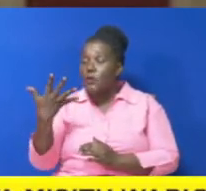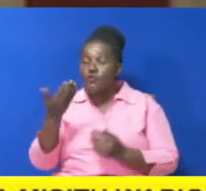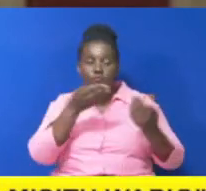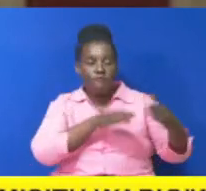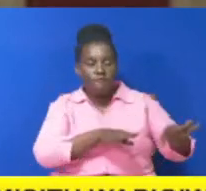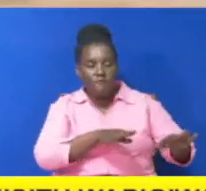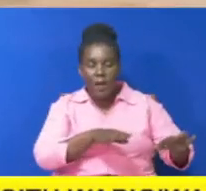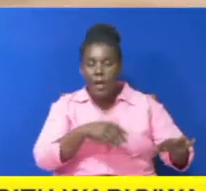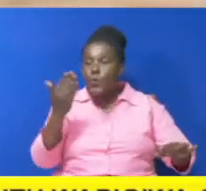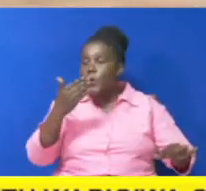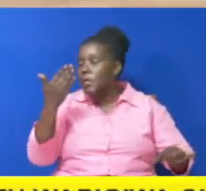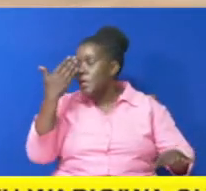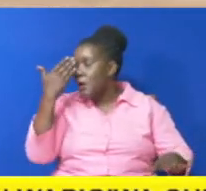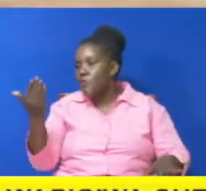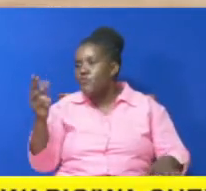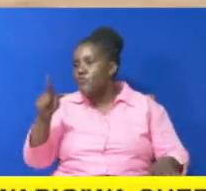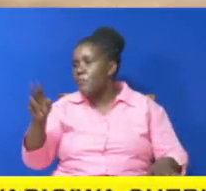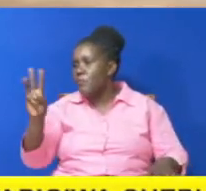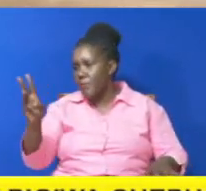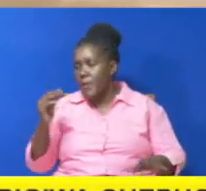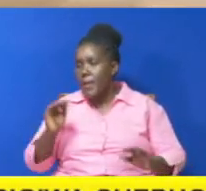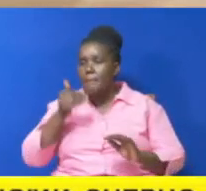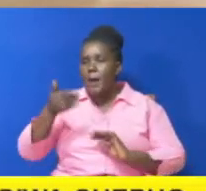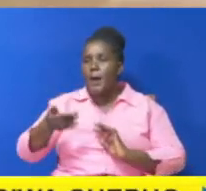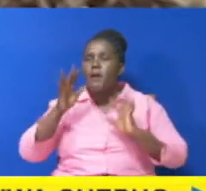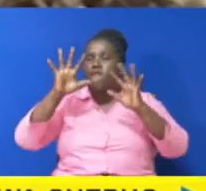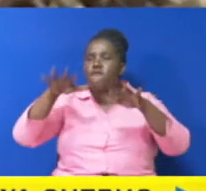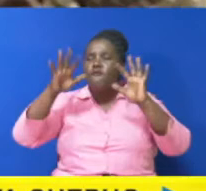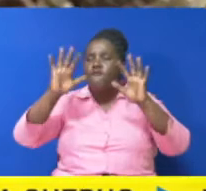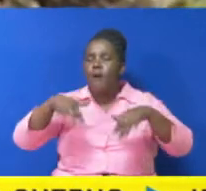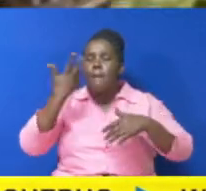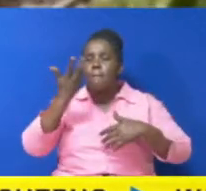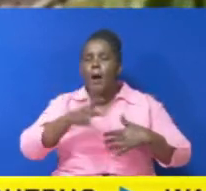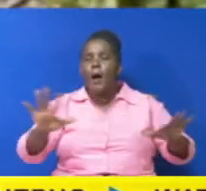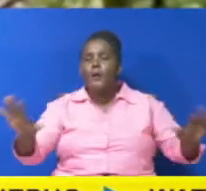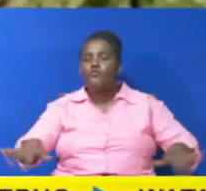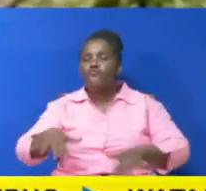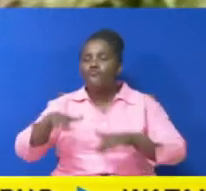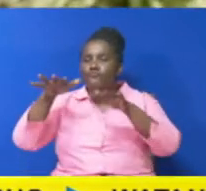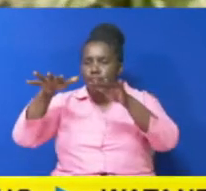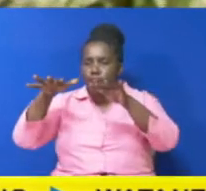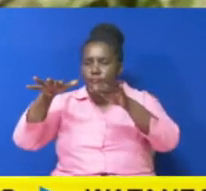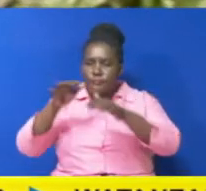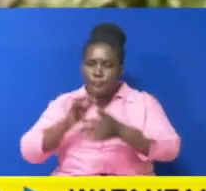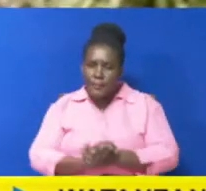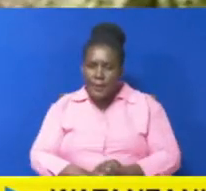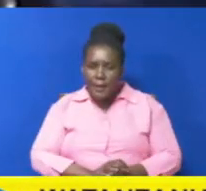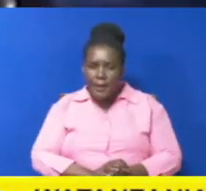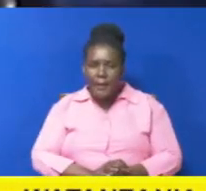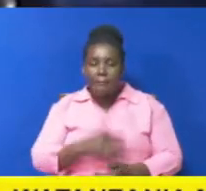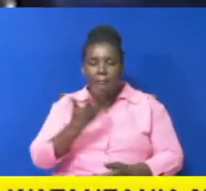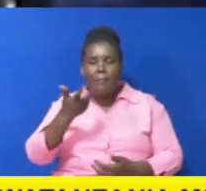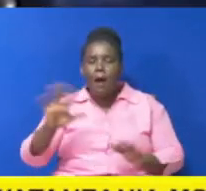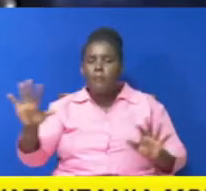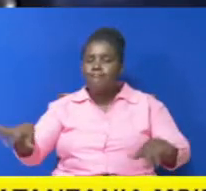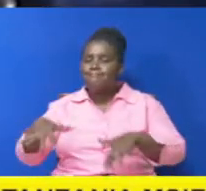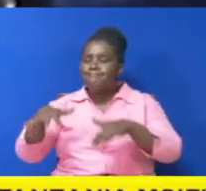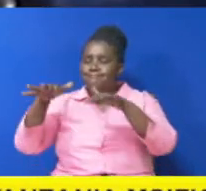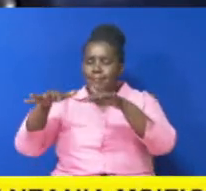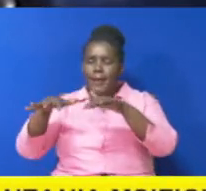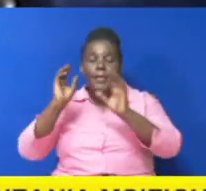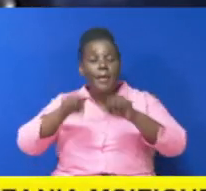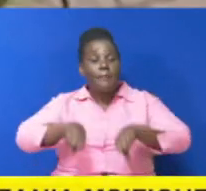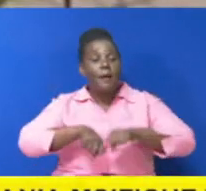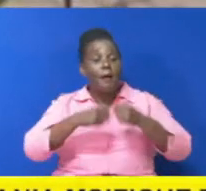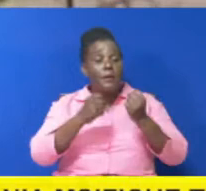walipo baada ya mafuriko makubwa kulikumba jimbo la Kentucky nchini Marekani na kusababisha maafa. Mafuriko haya yamesababisha uharibifu mkubwa wa mali